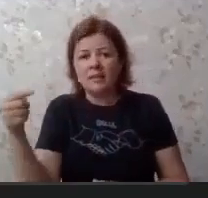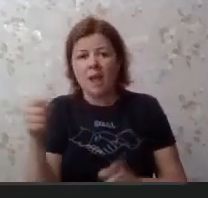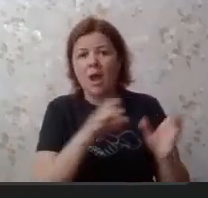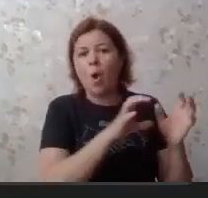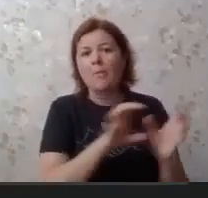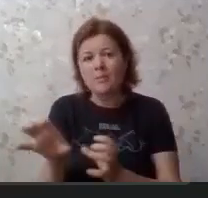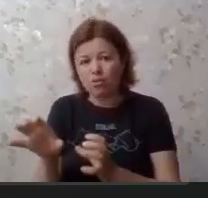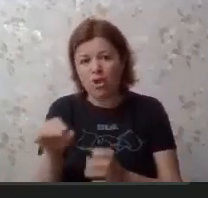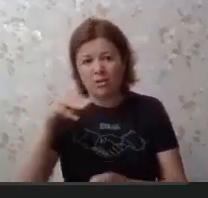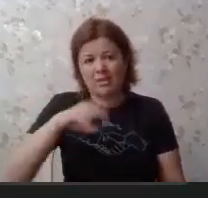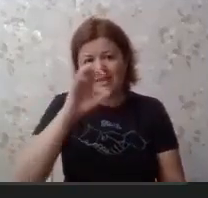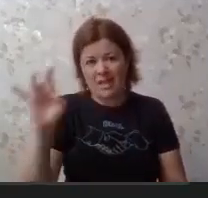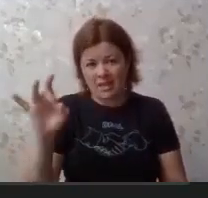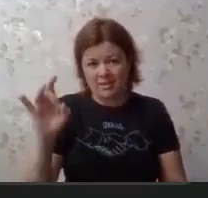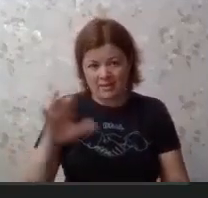что